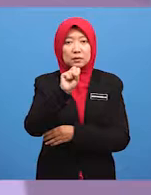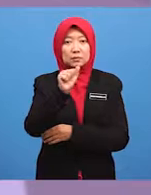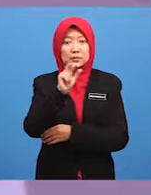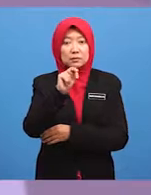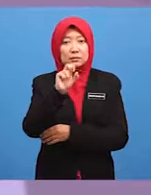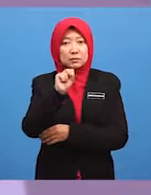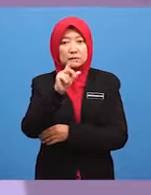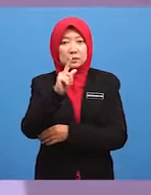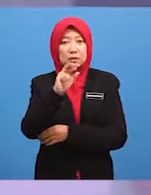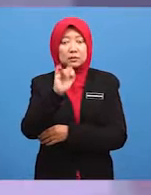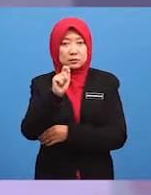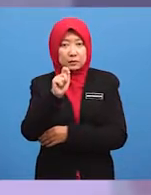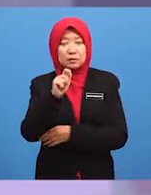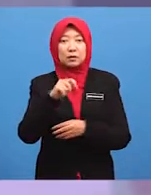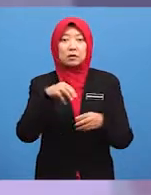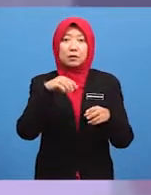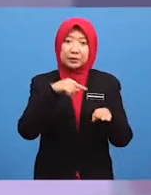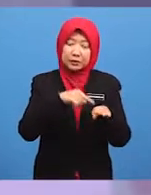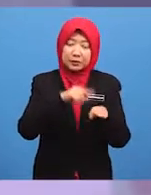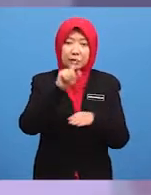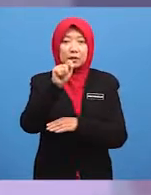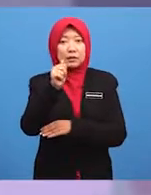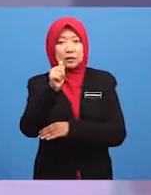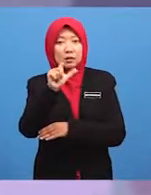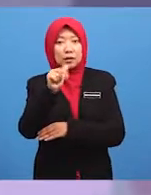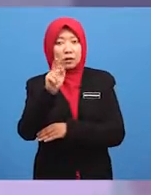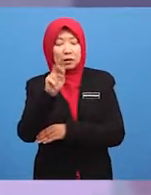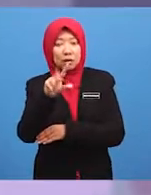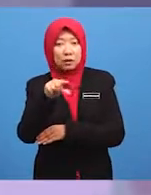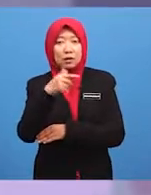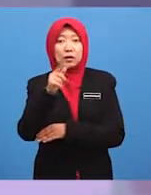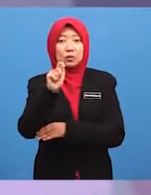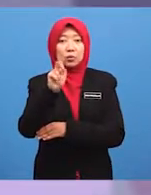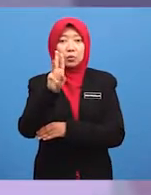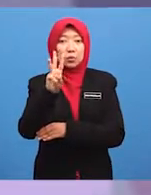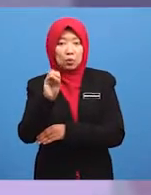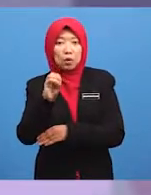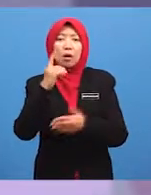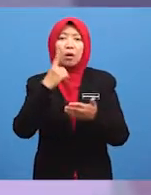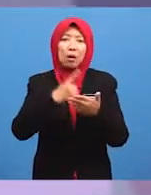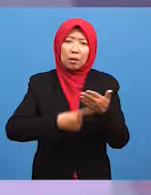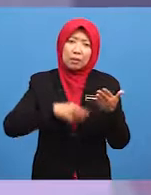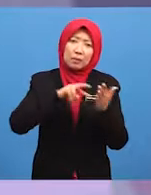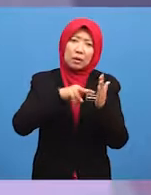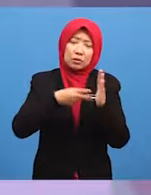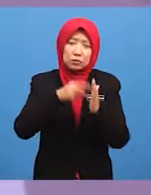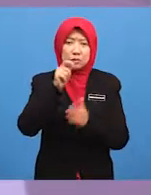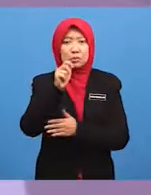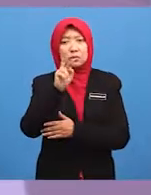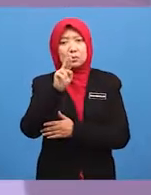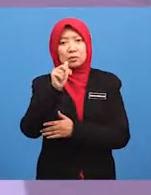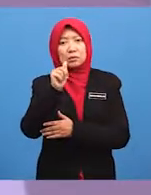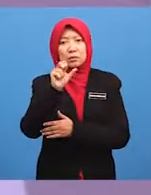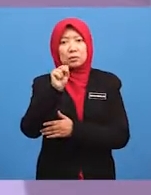bersurat Talang Tua. Adakah di kalangan murid-murid yang tahu apakah maksud transliterasi?